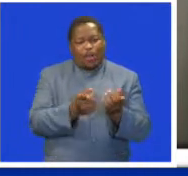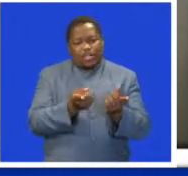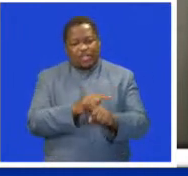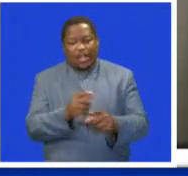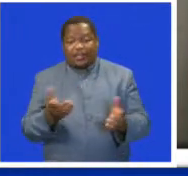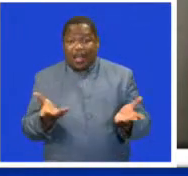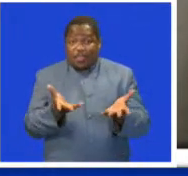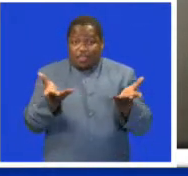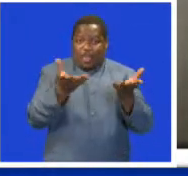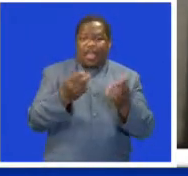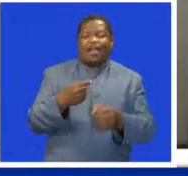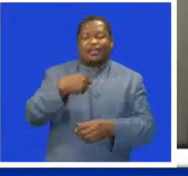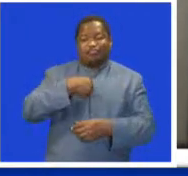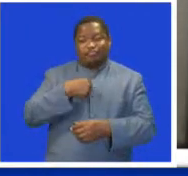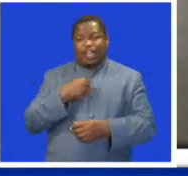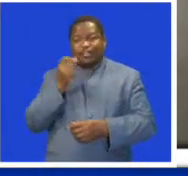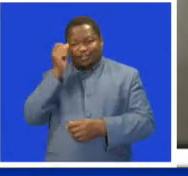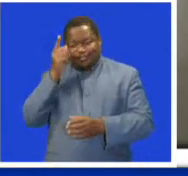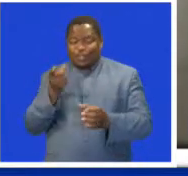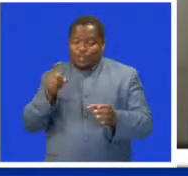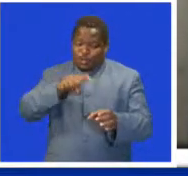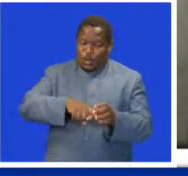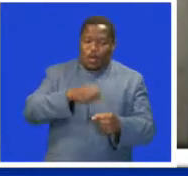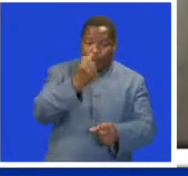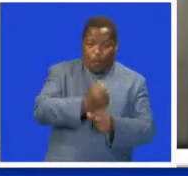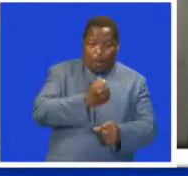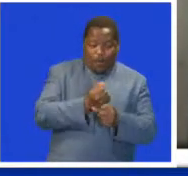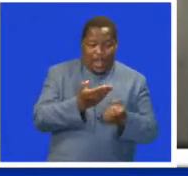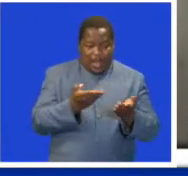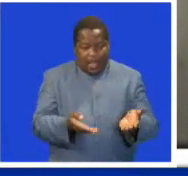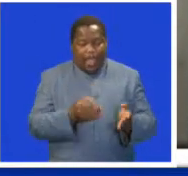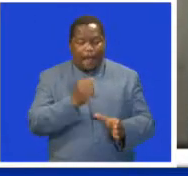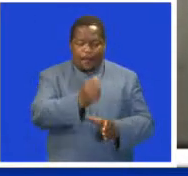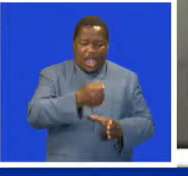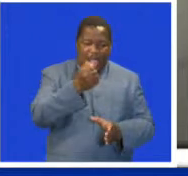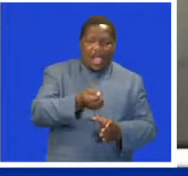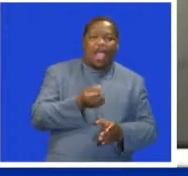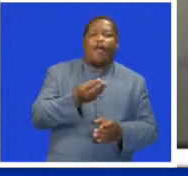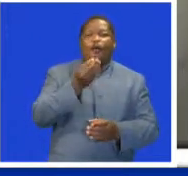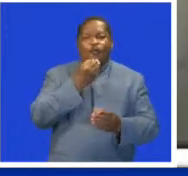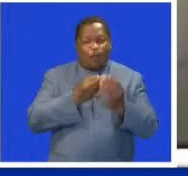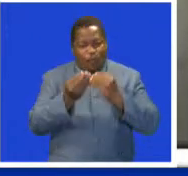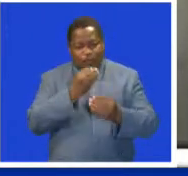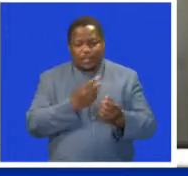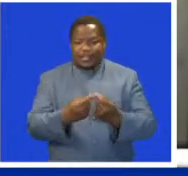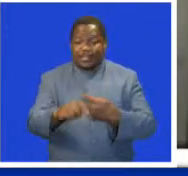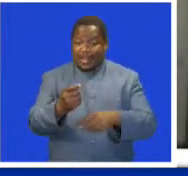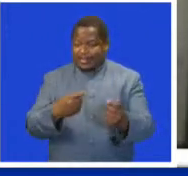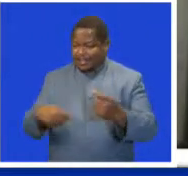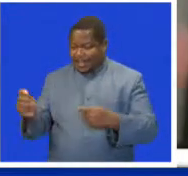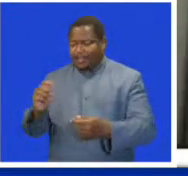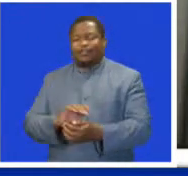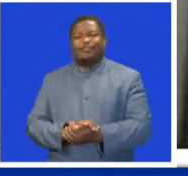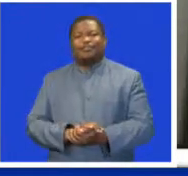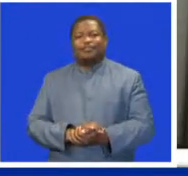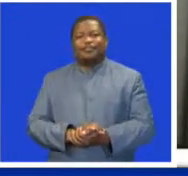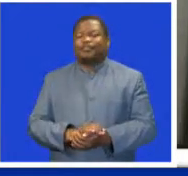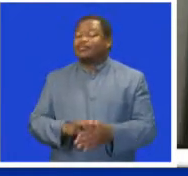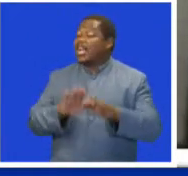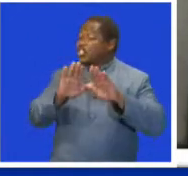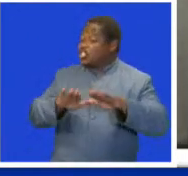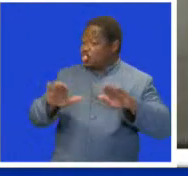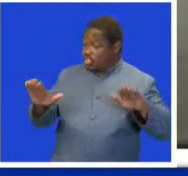bhizi ngivalile esikoleni. Kungaba kuhle ukuthi bafundi bachubeke basibuke tincwadi tabo kwentela ukuthi